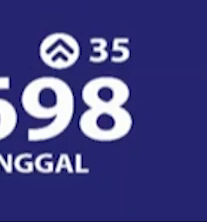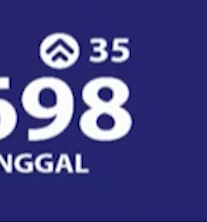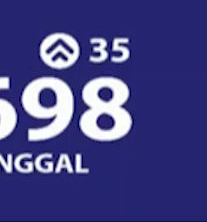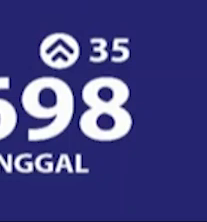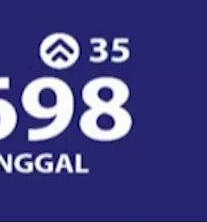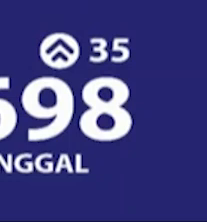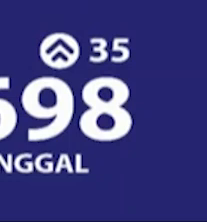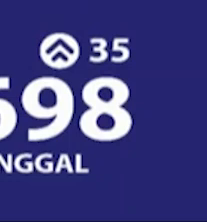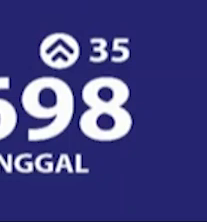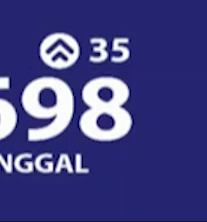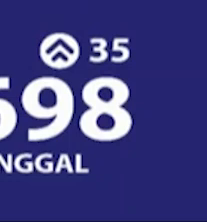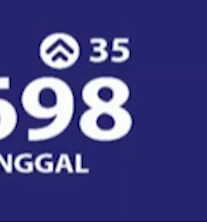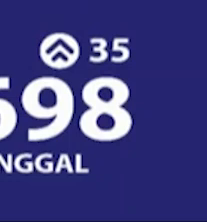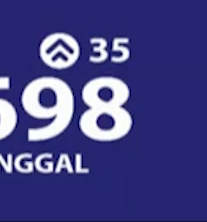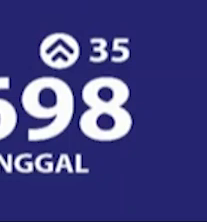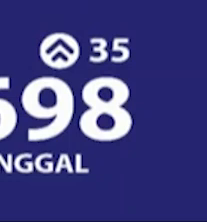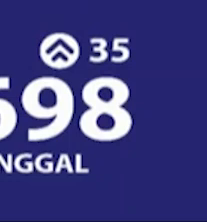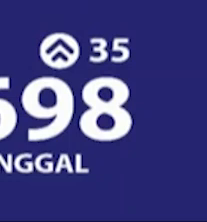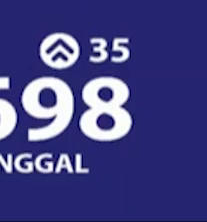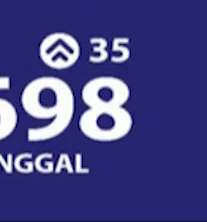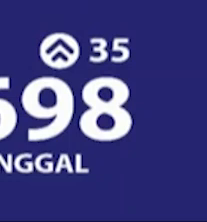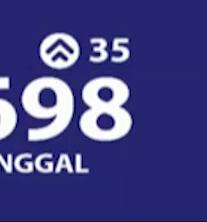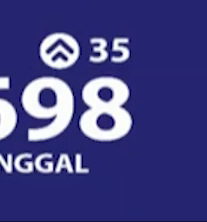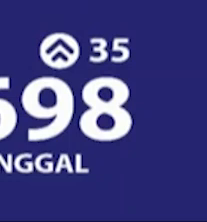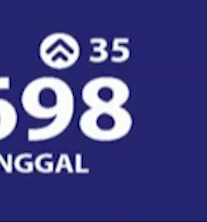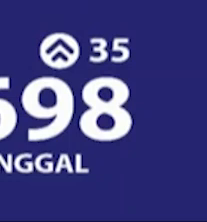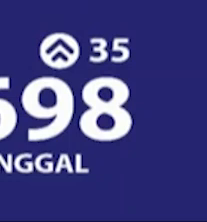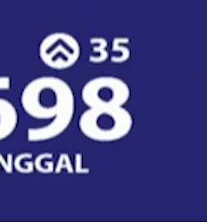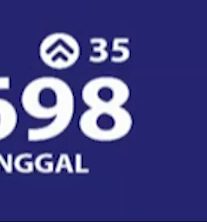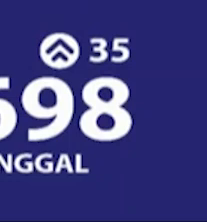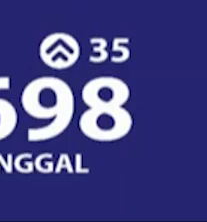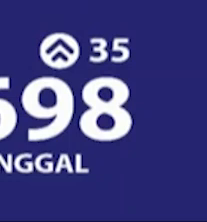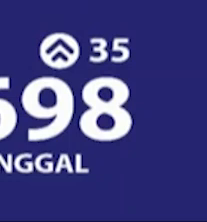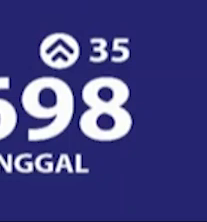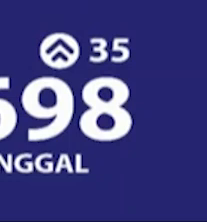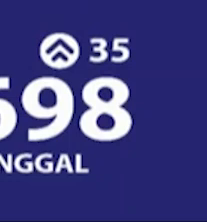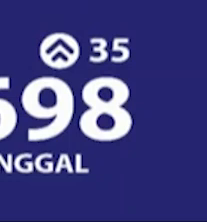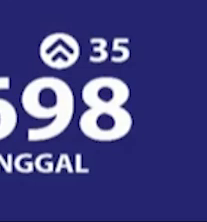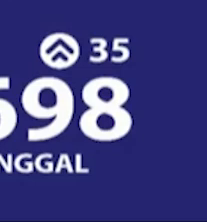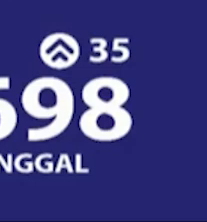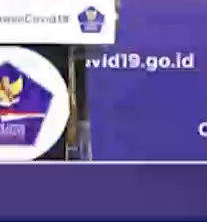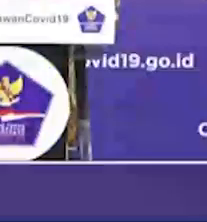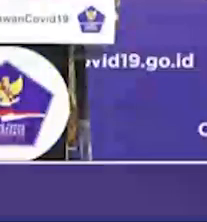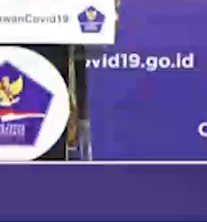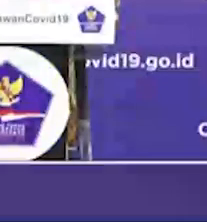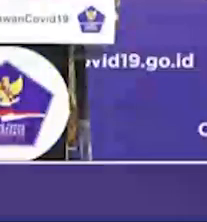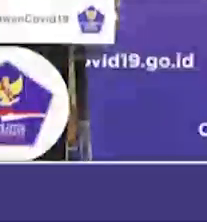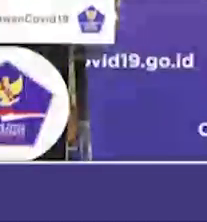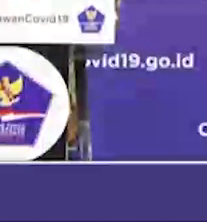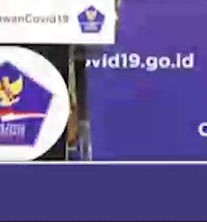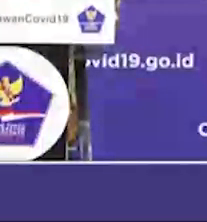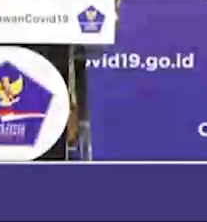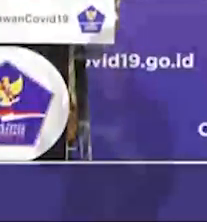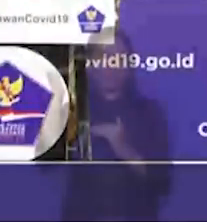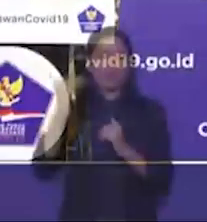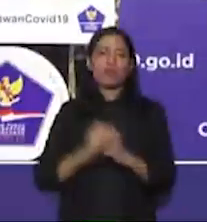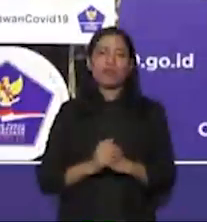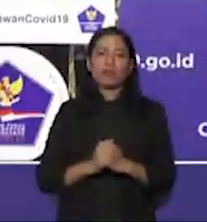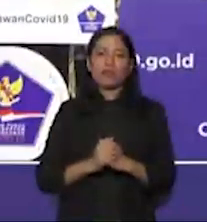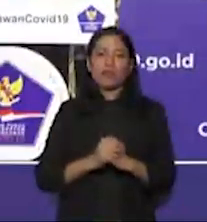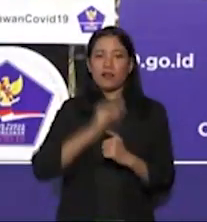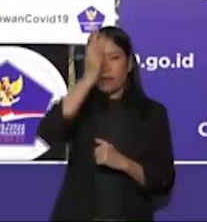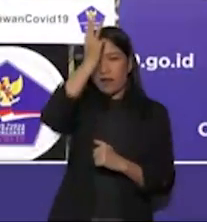dengan kemarin juga meningkat Kalimantan Selatan 64 kasus ini juga meningkat dibanding kemarin